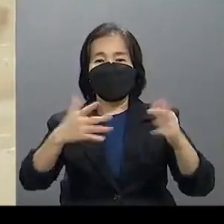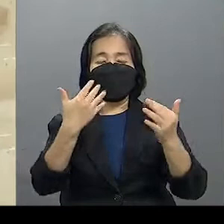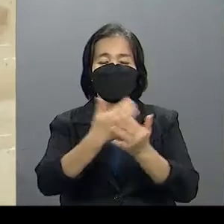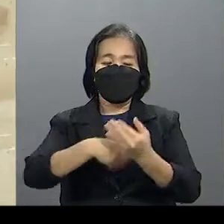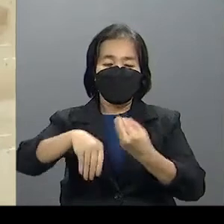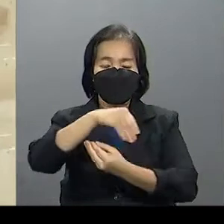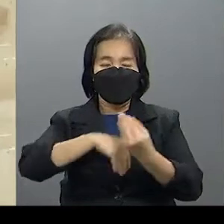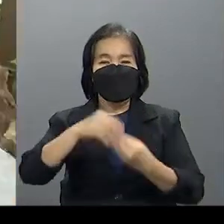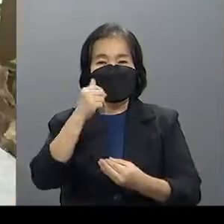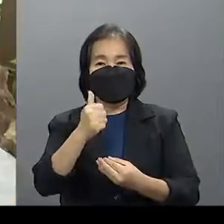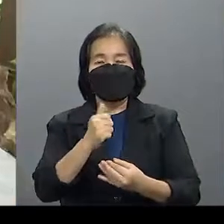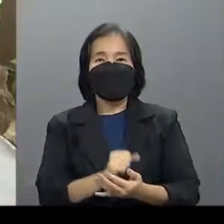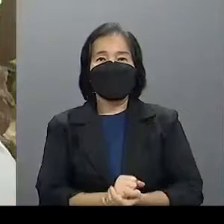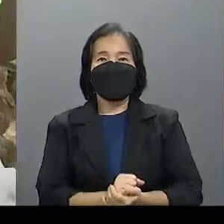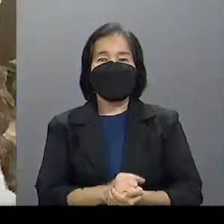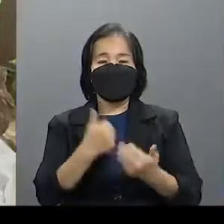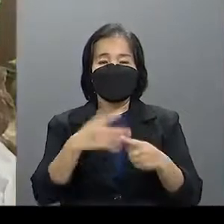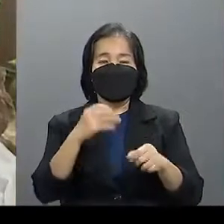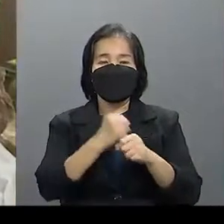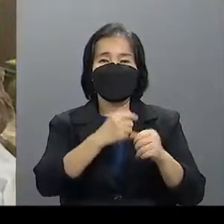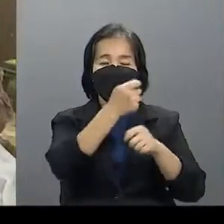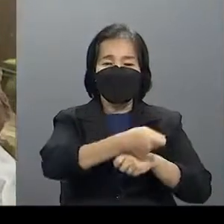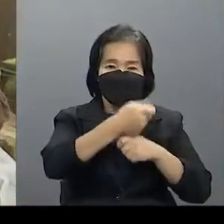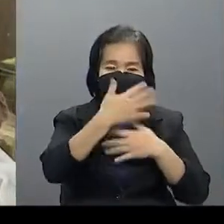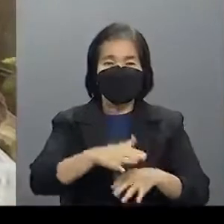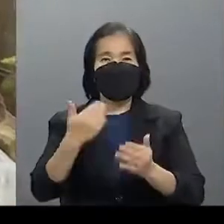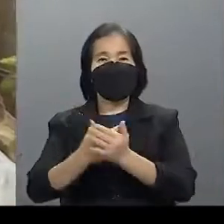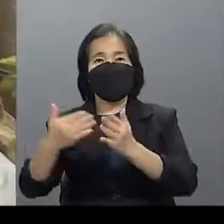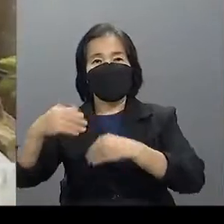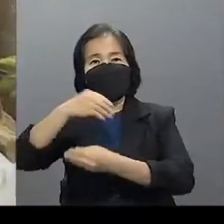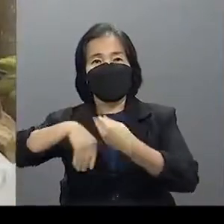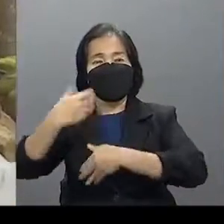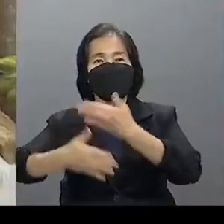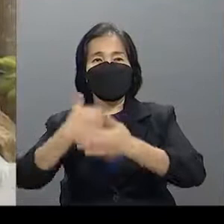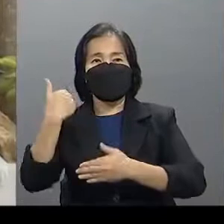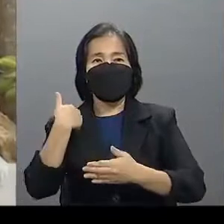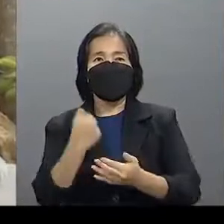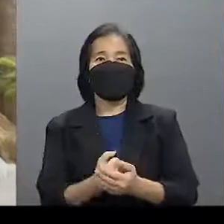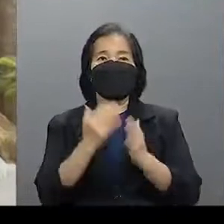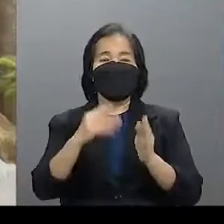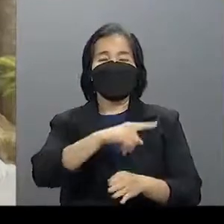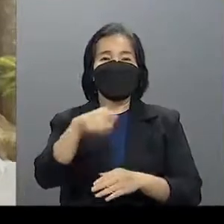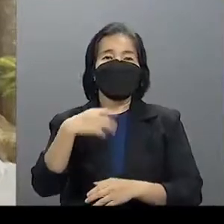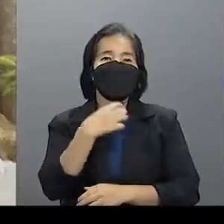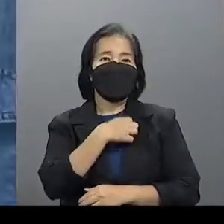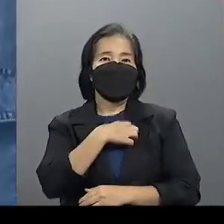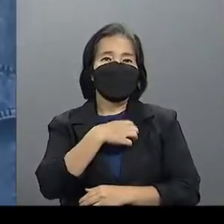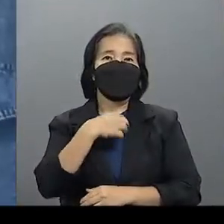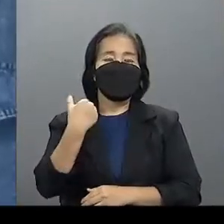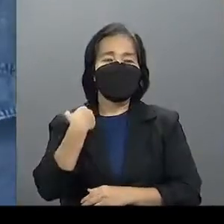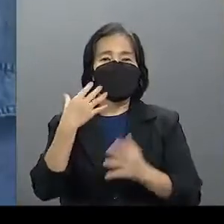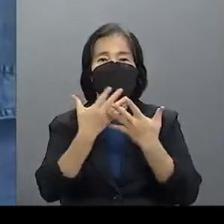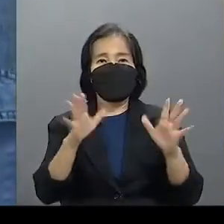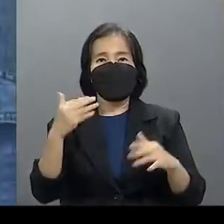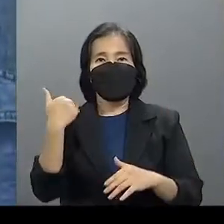ลนอกเหนือจากการทำเกษตรอย่างอื่น ความต้องการของตลาดมีเยอะเรา